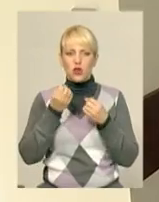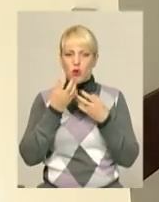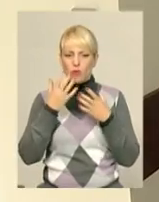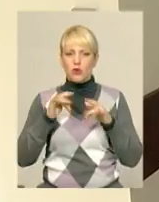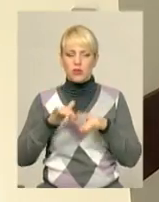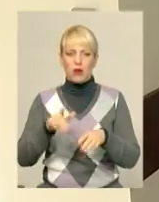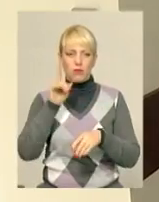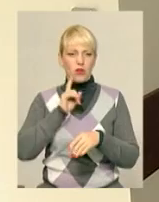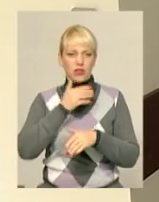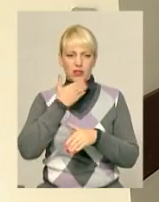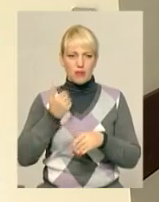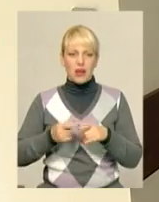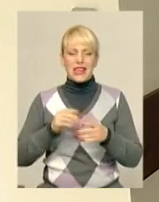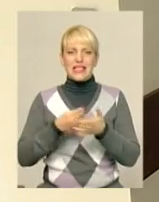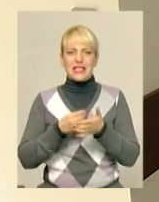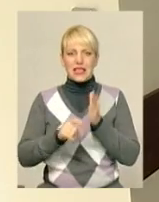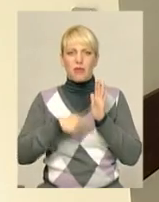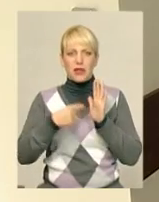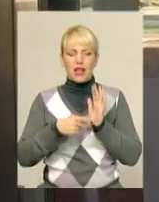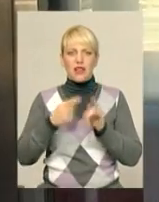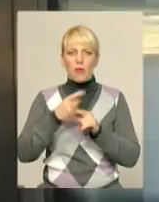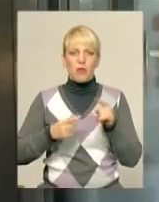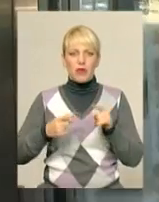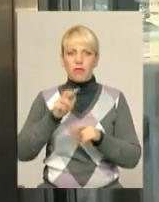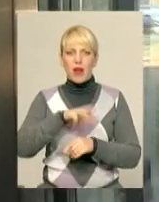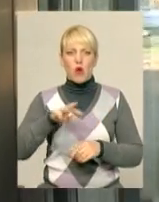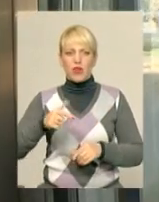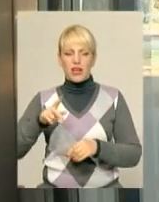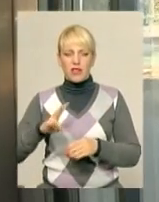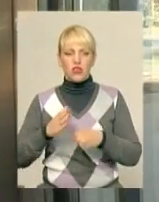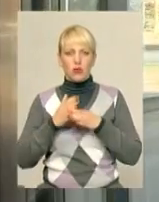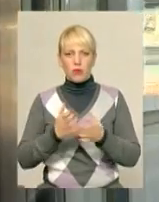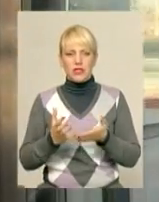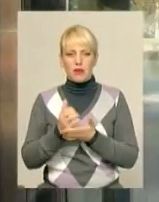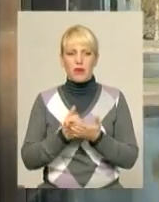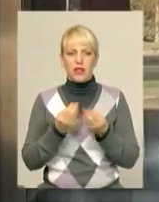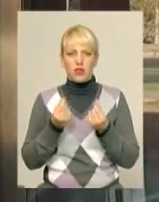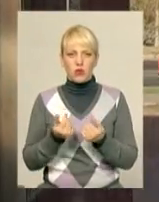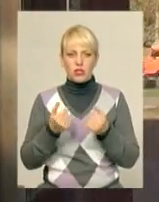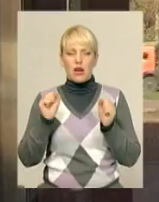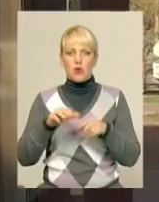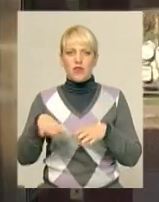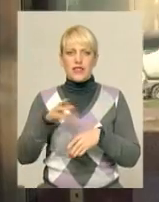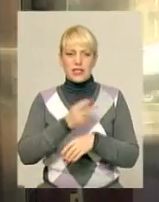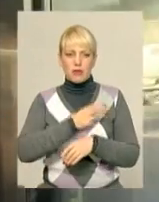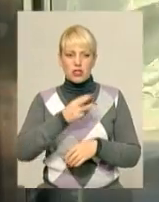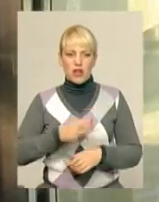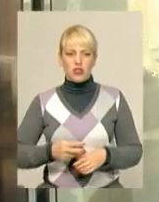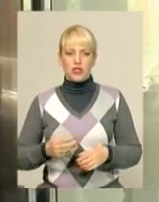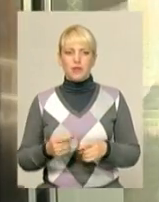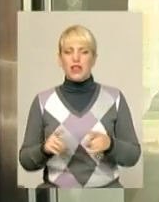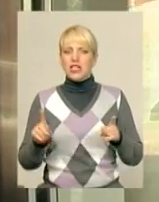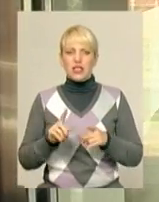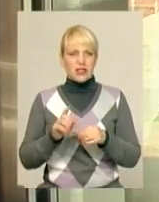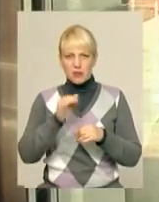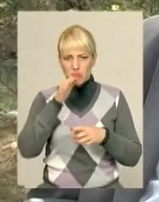справу поки що немає. Ціна питання – понад півмільйона гривень. Допомогти зібрати цю суму можуть усі бажаючі. Вони вже